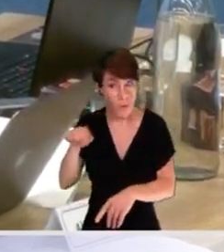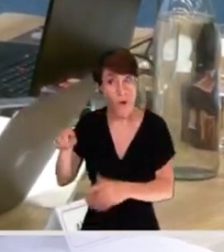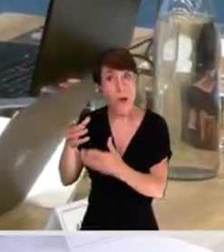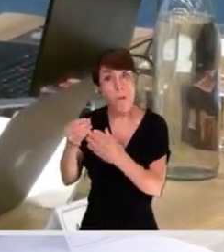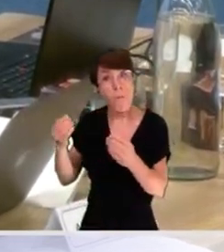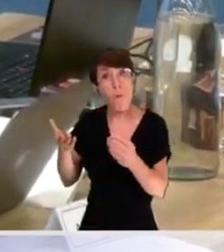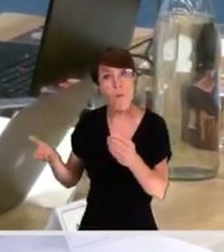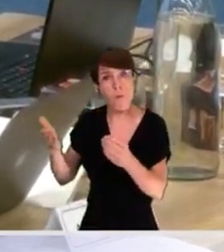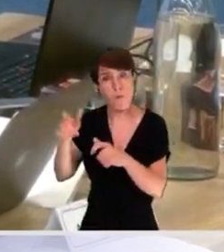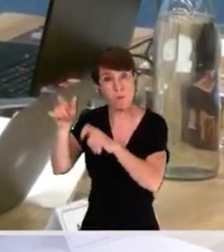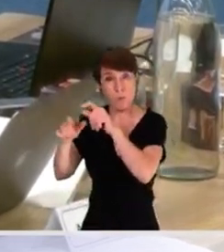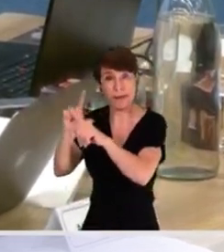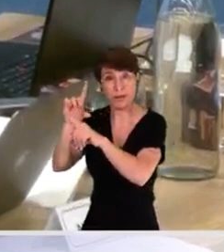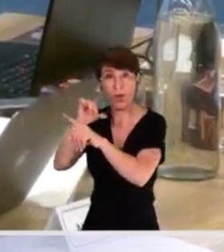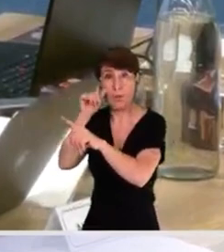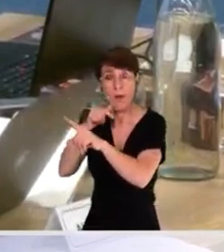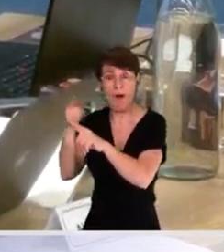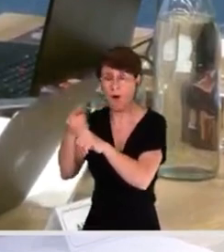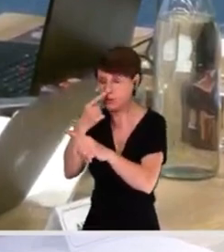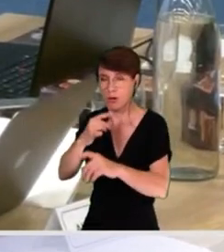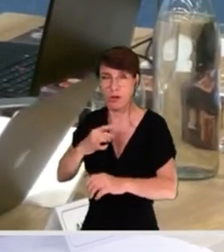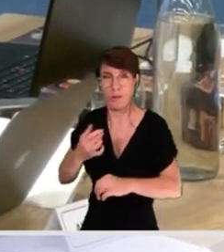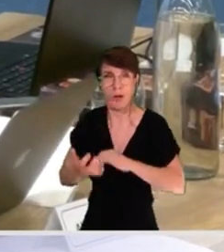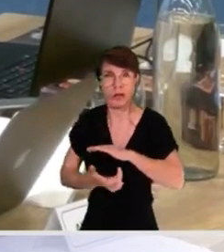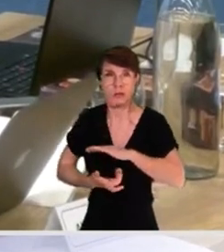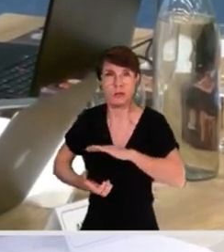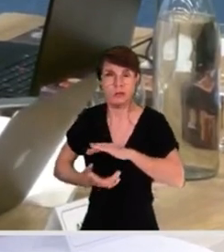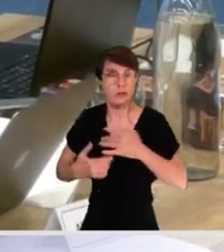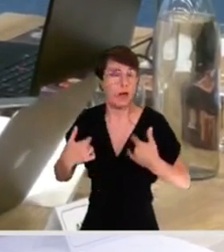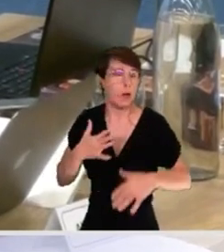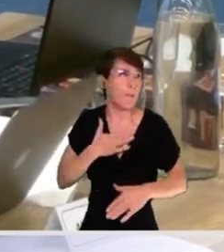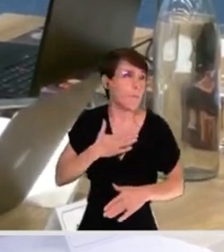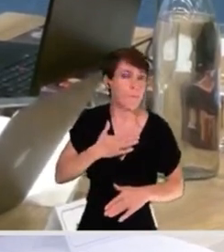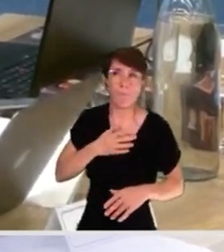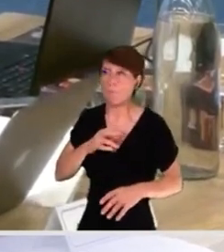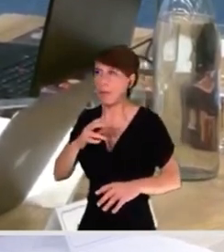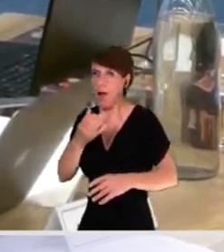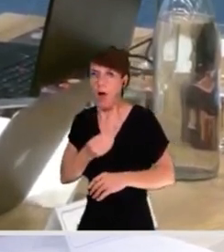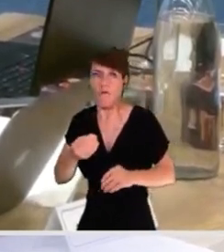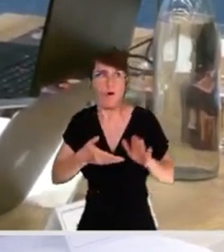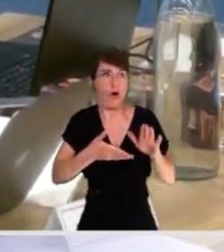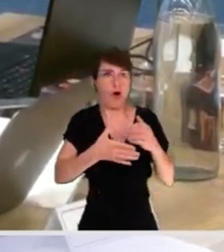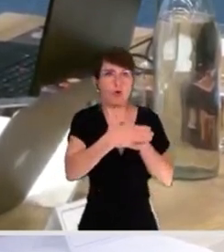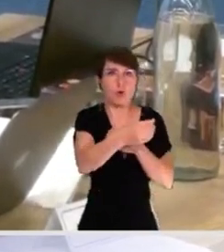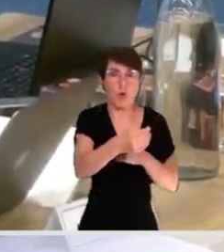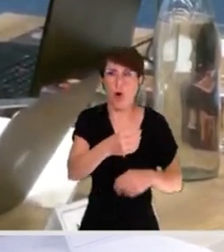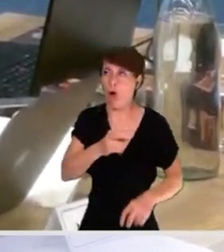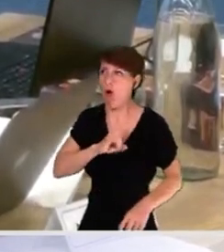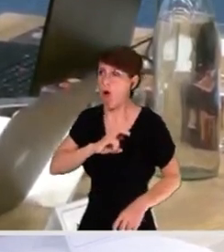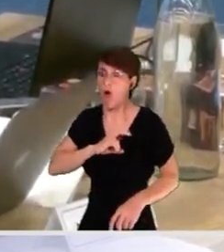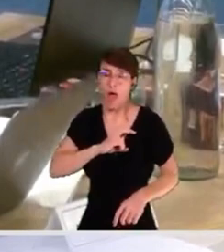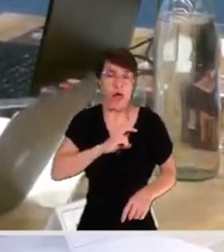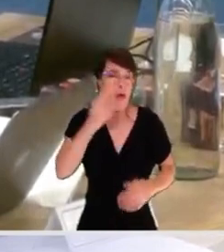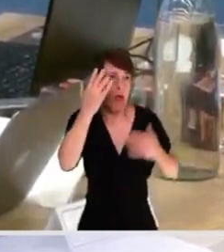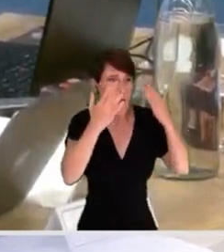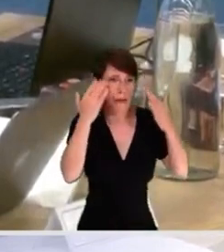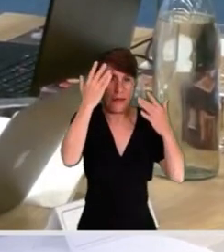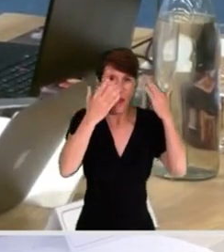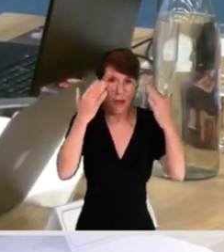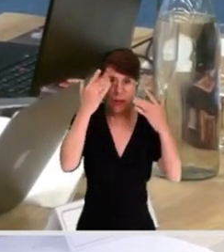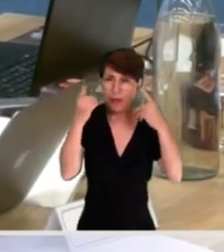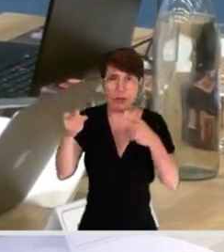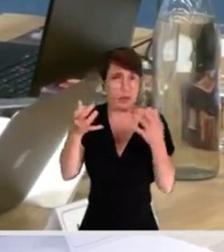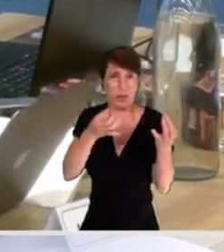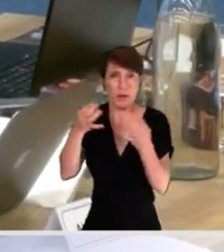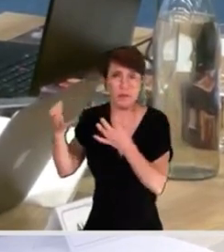ont la boule au ventre quand leurs enfants sortent dans la ville. Ils sont inquiets, et ça, c'est un sujet qu'on